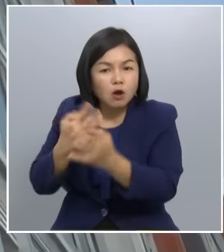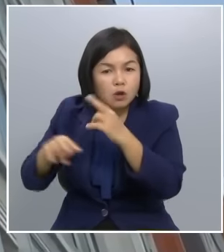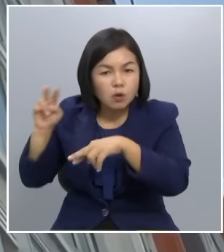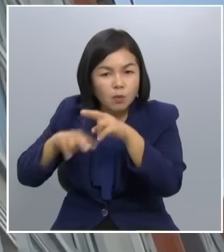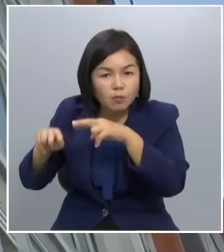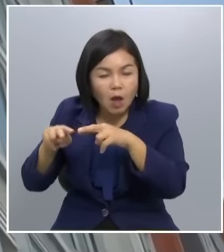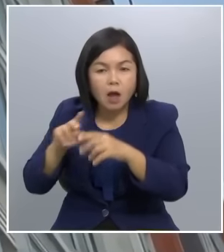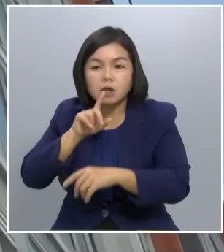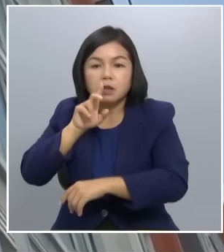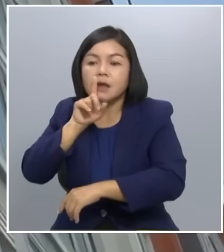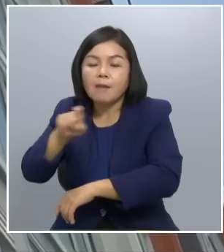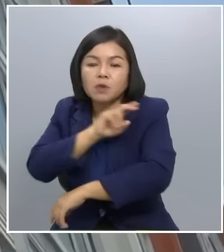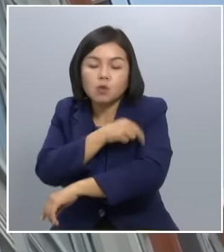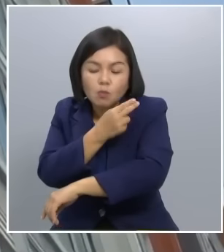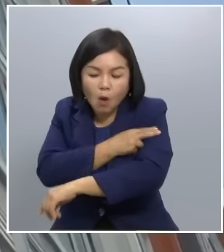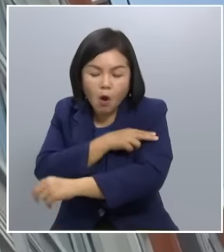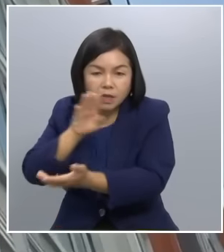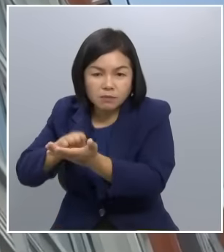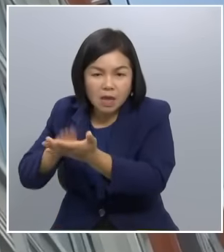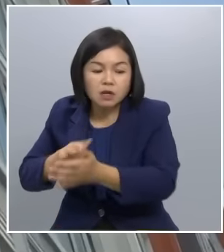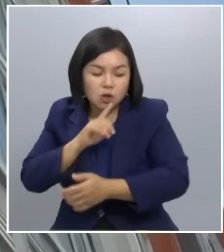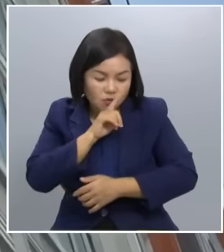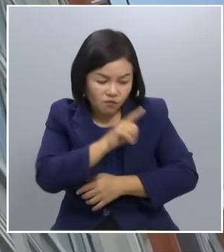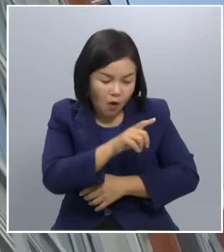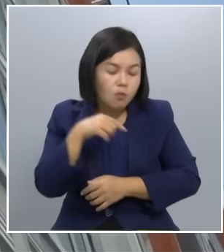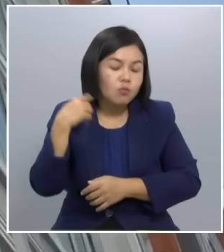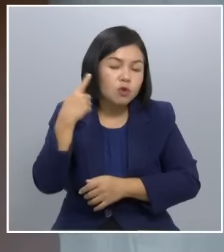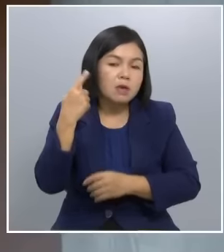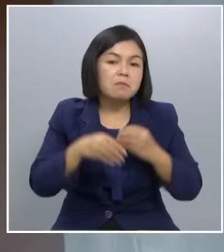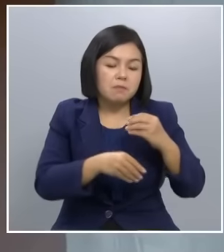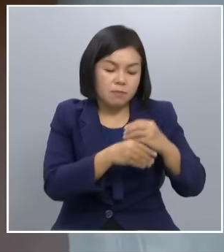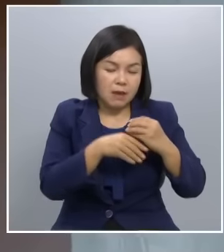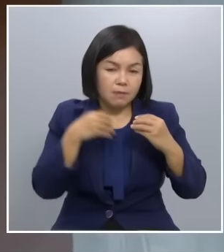คำหมอที่รักษาและจะแจ้งข้อกล่าวหาเพิ่มเติมอีกครั้ง